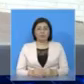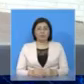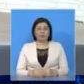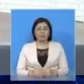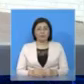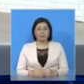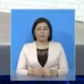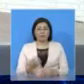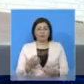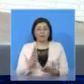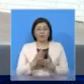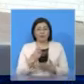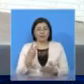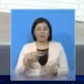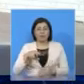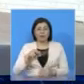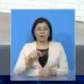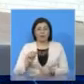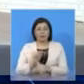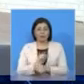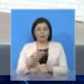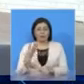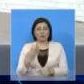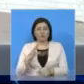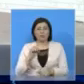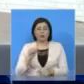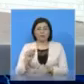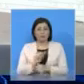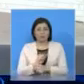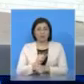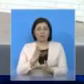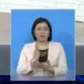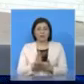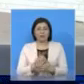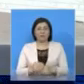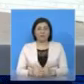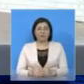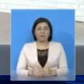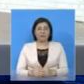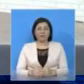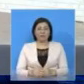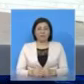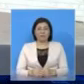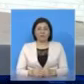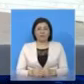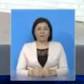мобильдік тобы бар, онда екі погрузчик, төрт самосвал жүріп жатыр. Сол енді